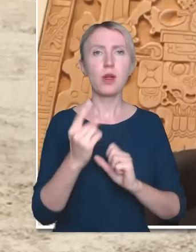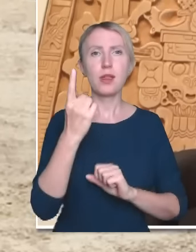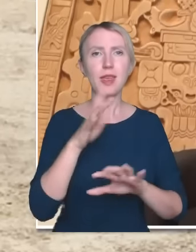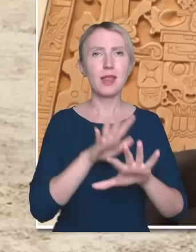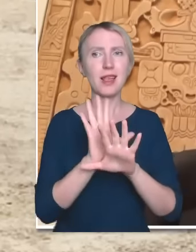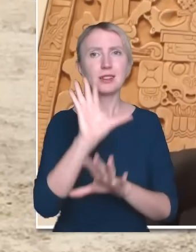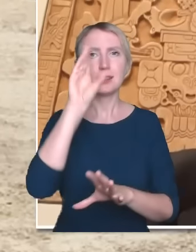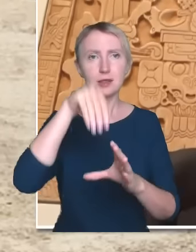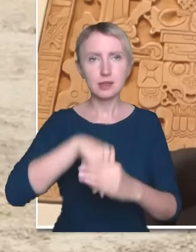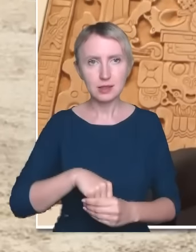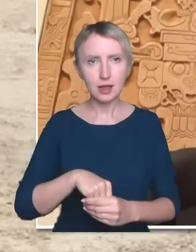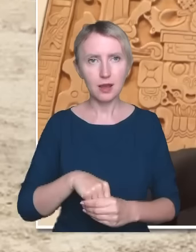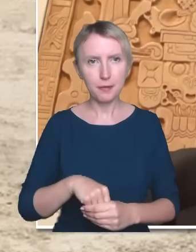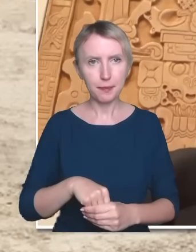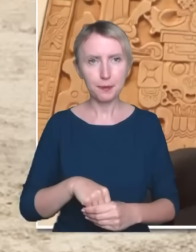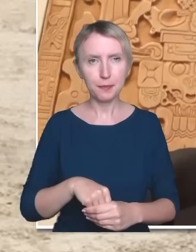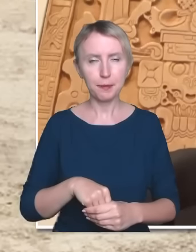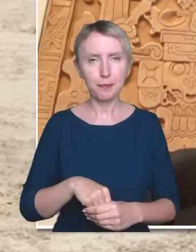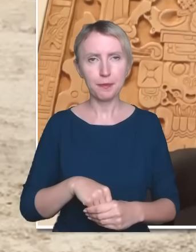do jednego